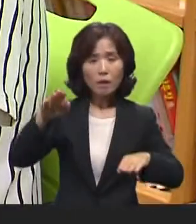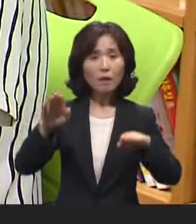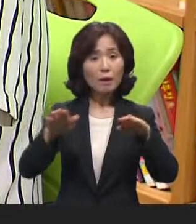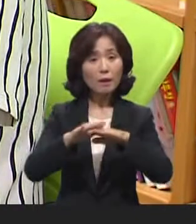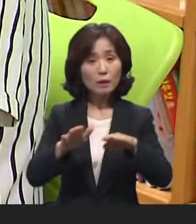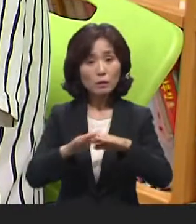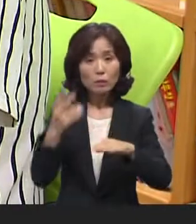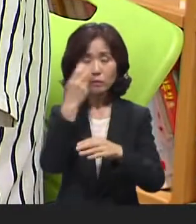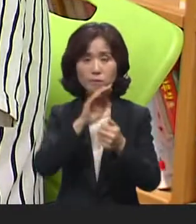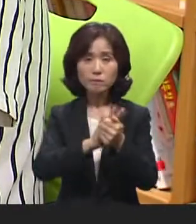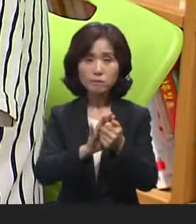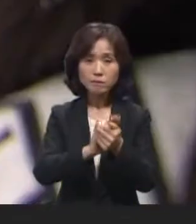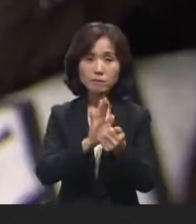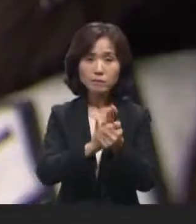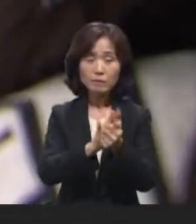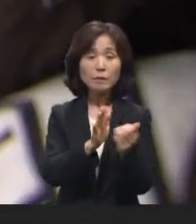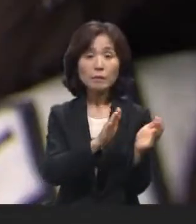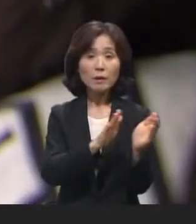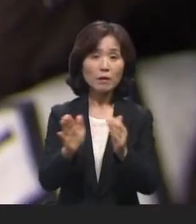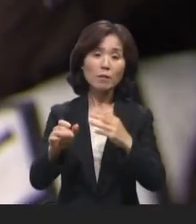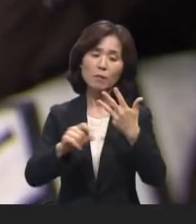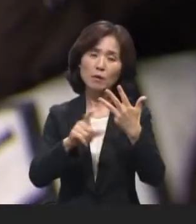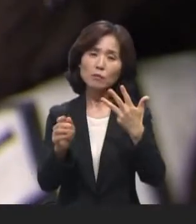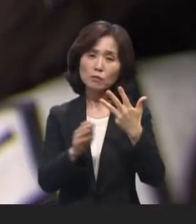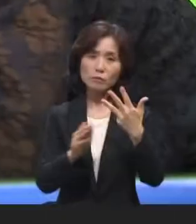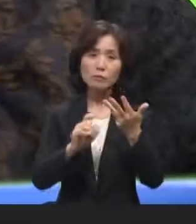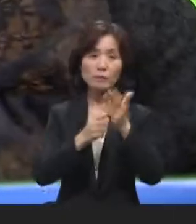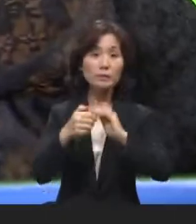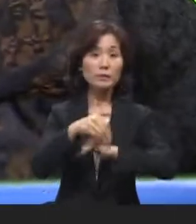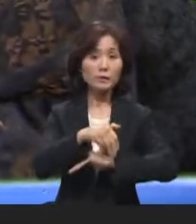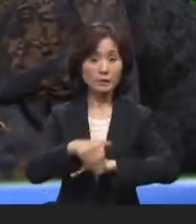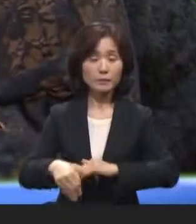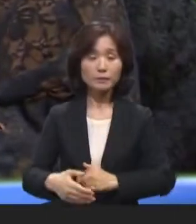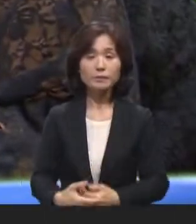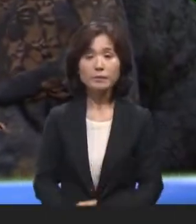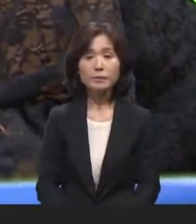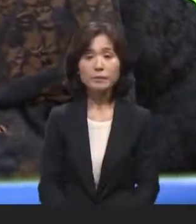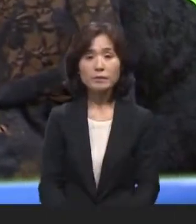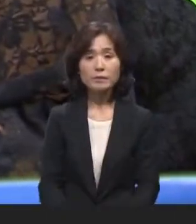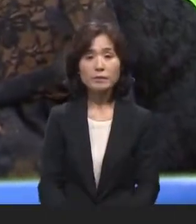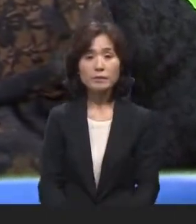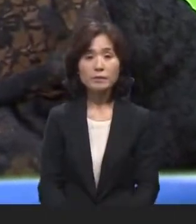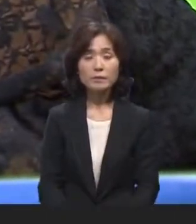방안도 마련해 이달 중 발표할 예정입니다 ebs 뉴스 전합니다